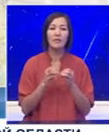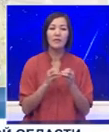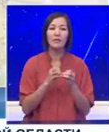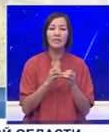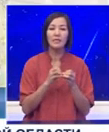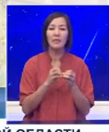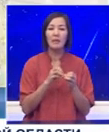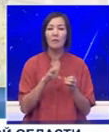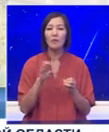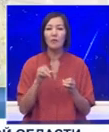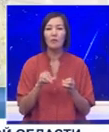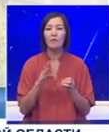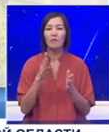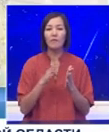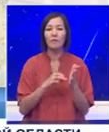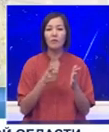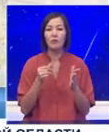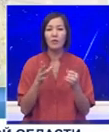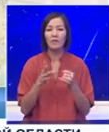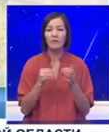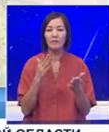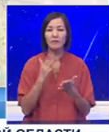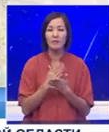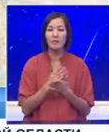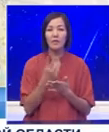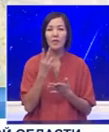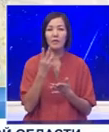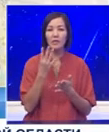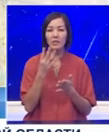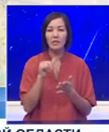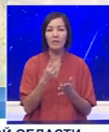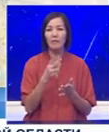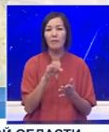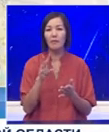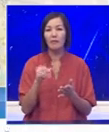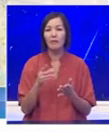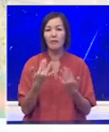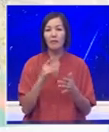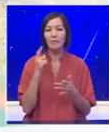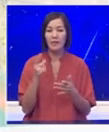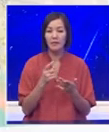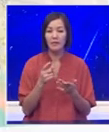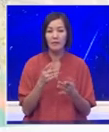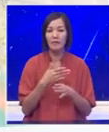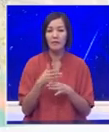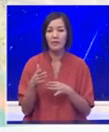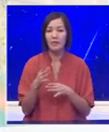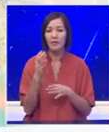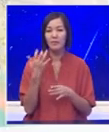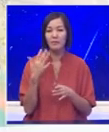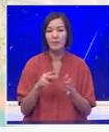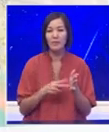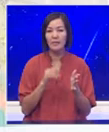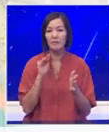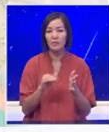тысяч гектар размер том числе 4 и 2 миллиона земли сельскохозяйственного назначения из которых 457